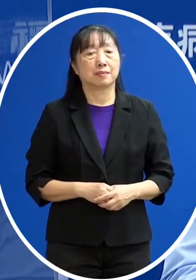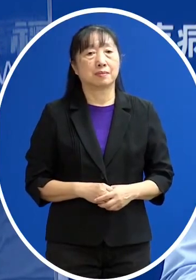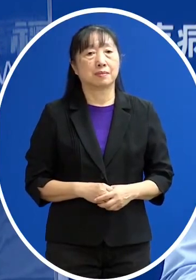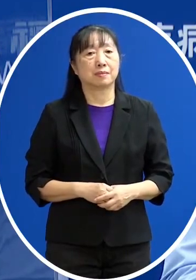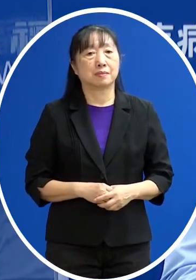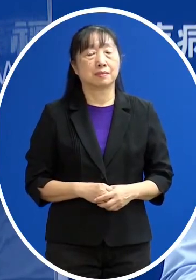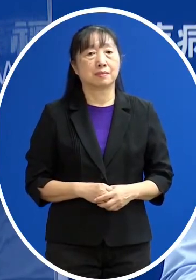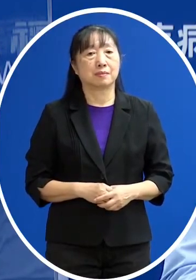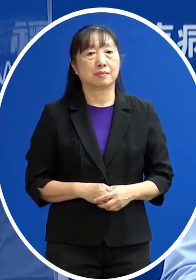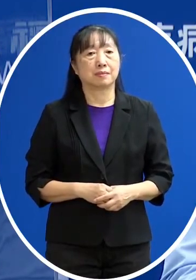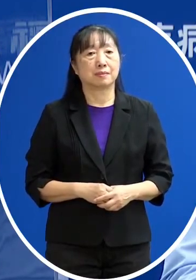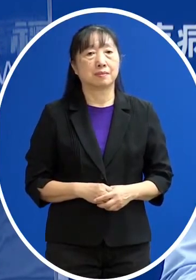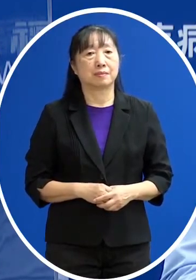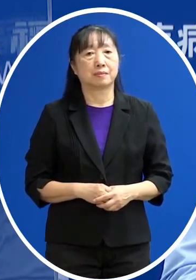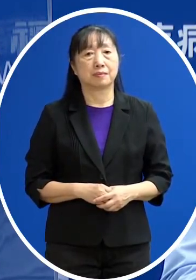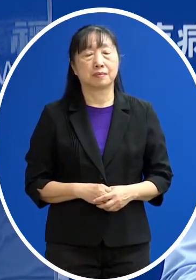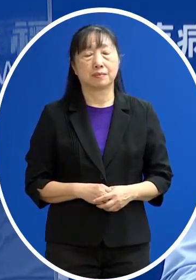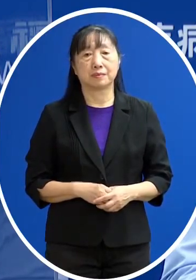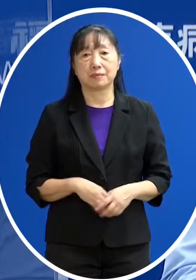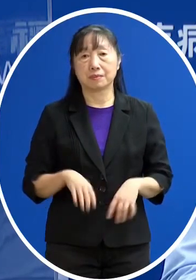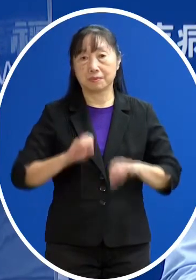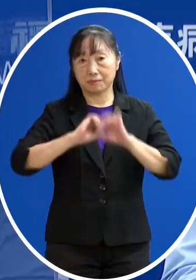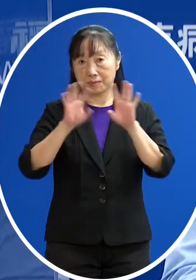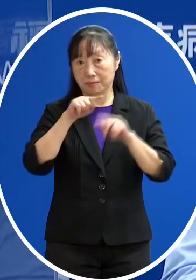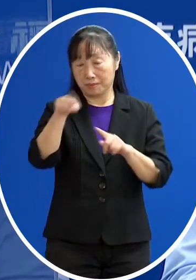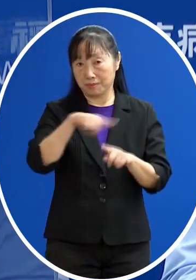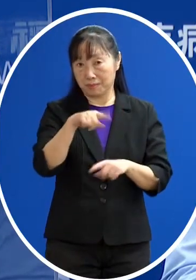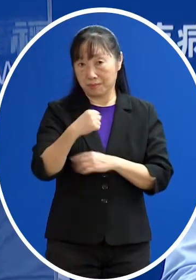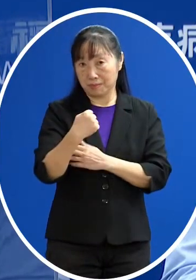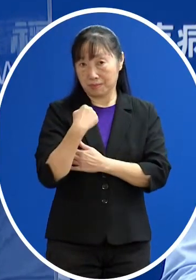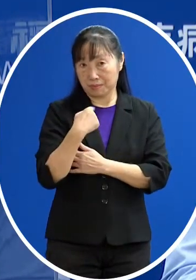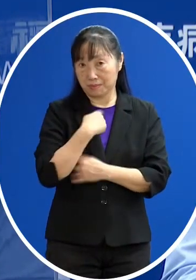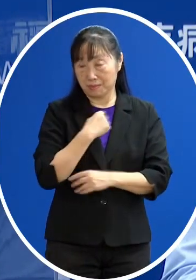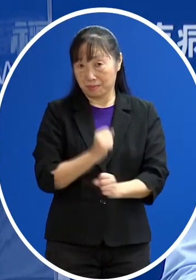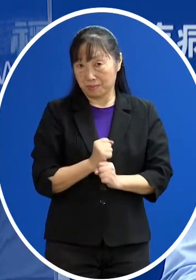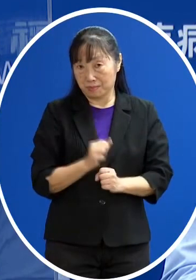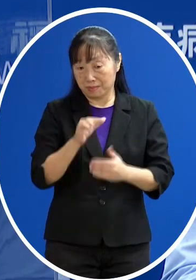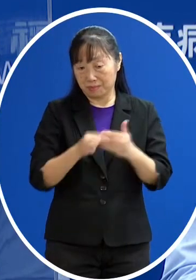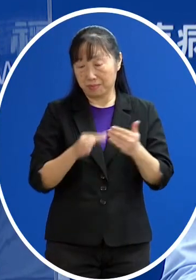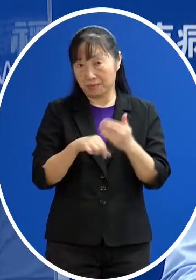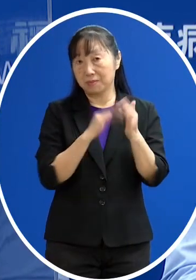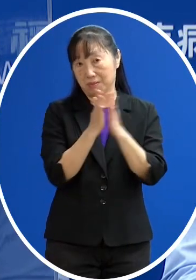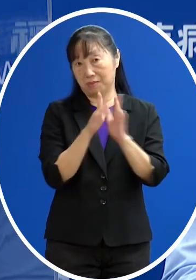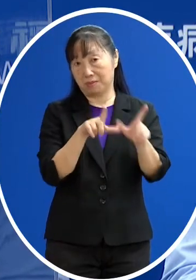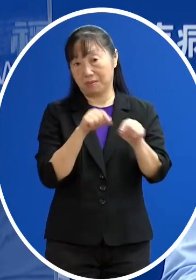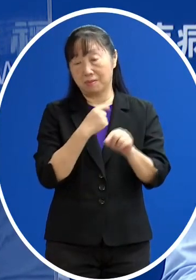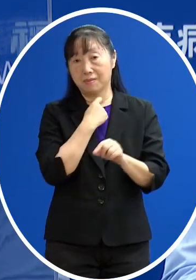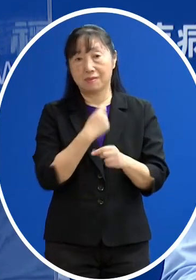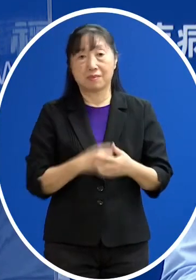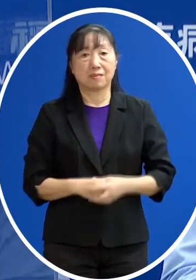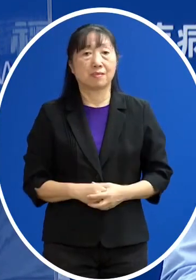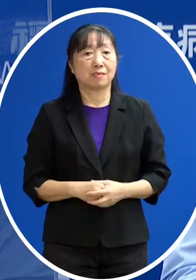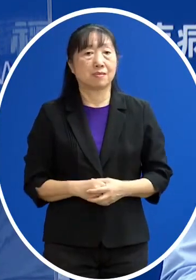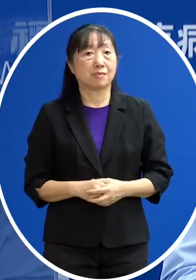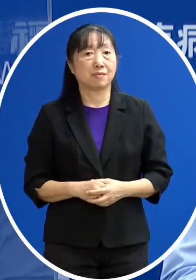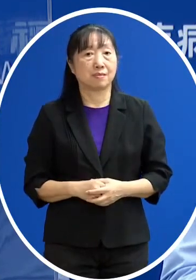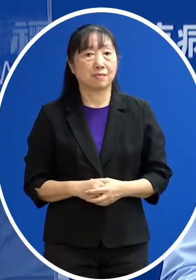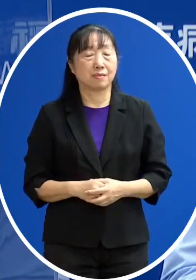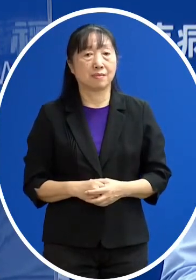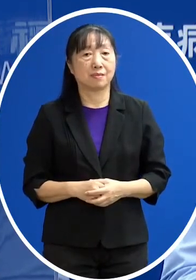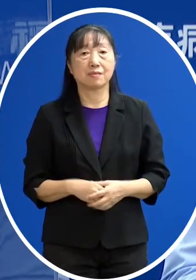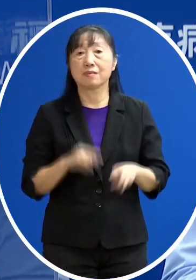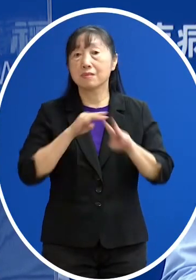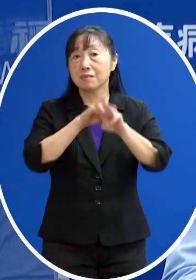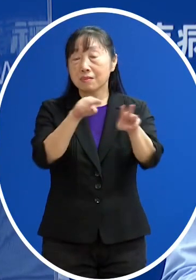那再度提醒整个的强化的措施哈，请大家务必要遵守。哦，那就是哦，